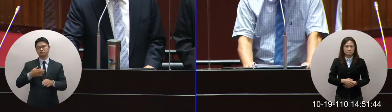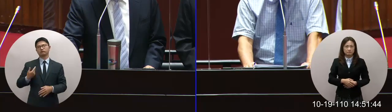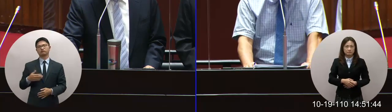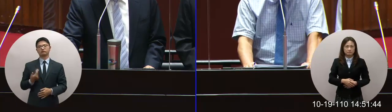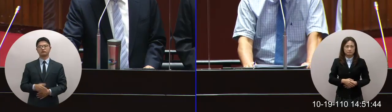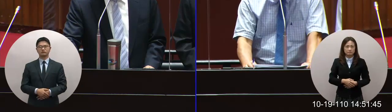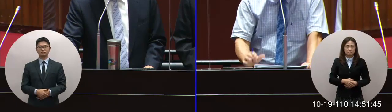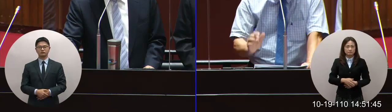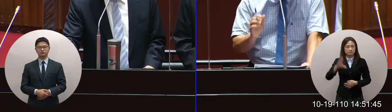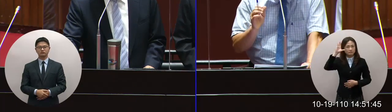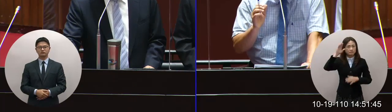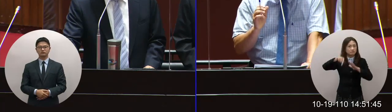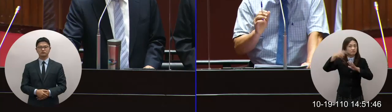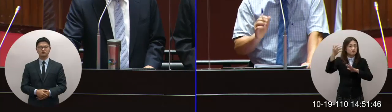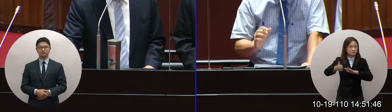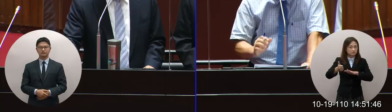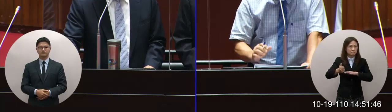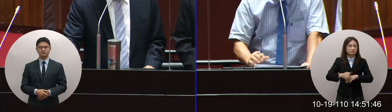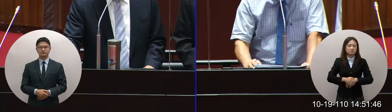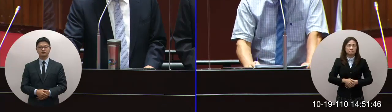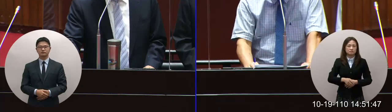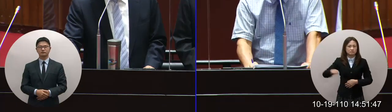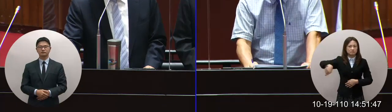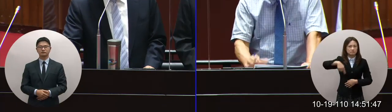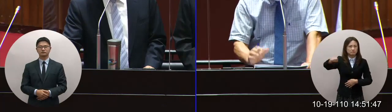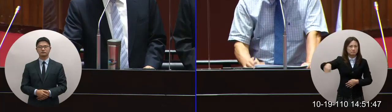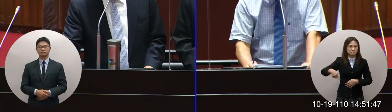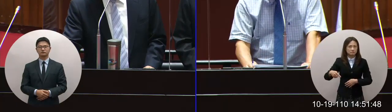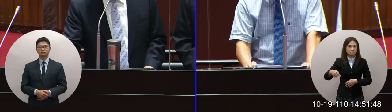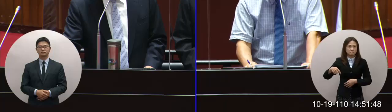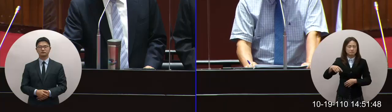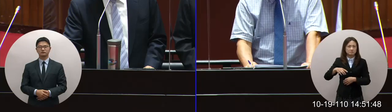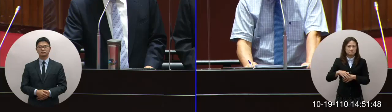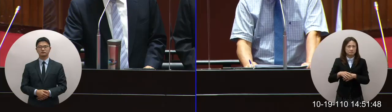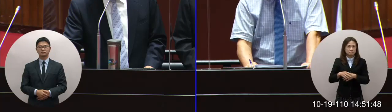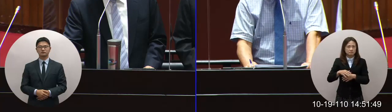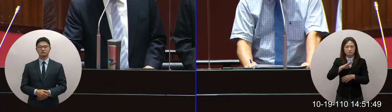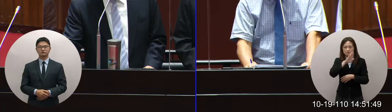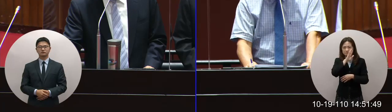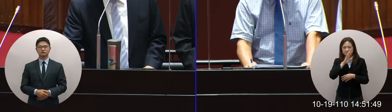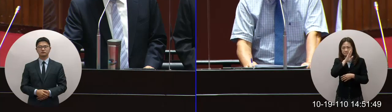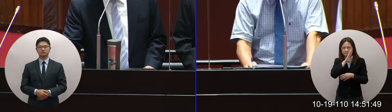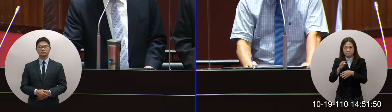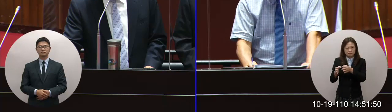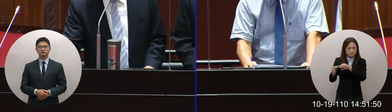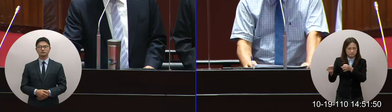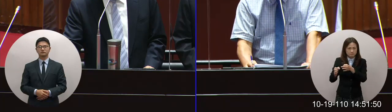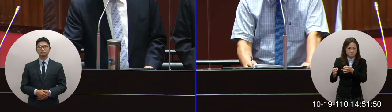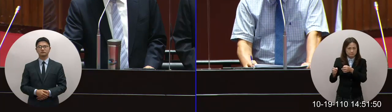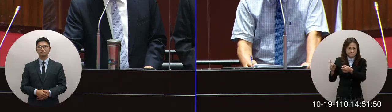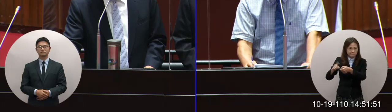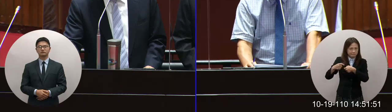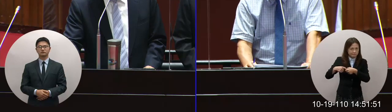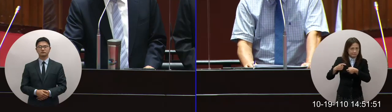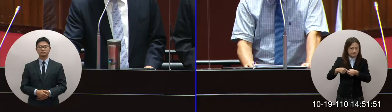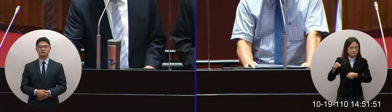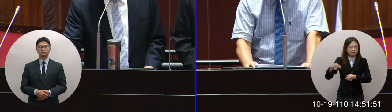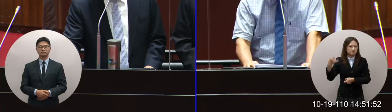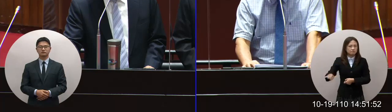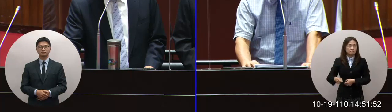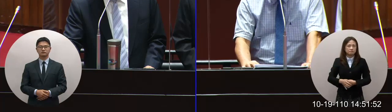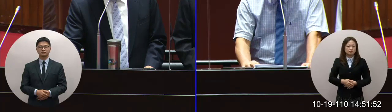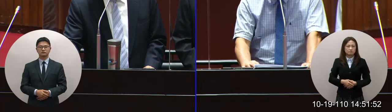因为哦，苏院长，这些人利用内线交易赚取哈灾难财，哦，那坑杀股